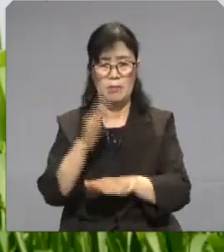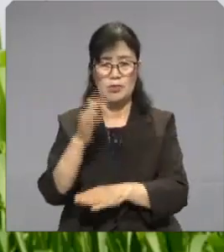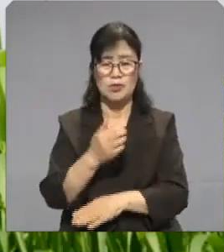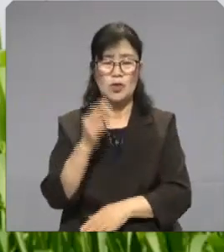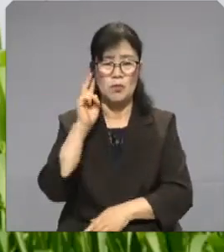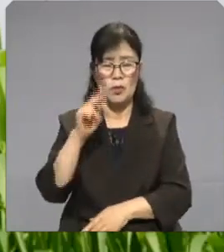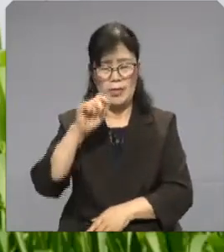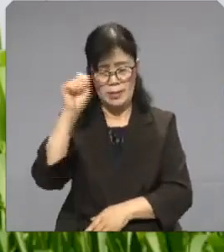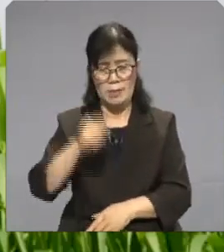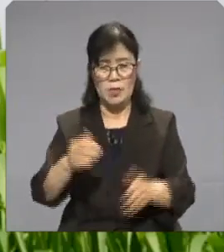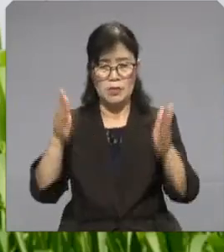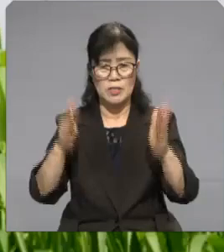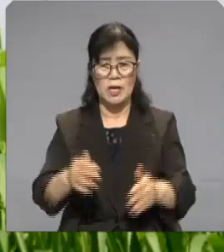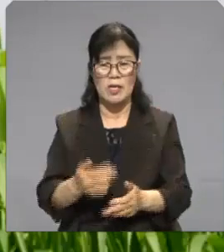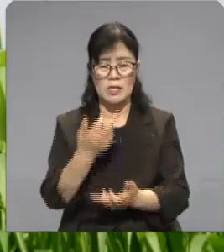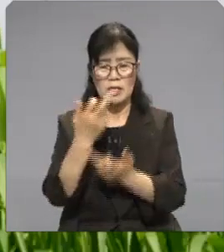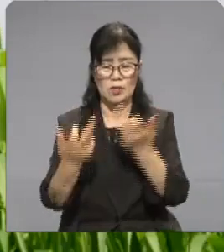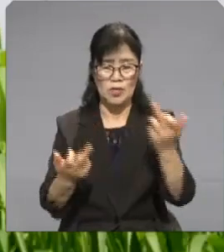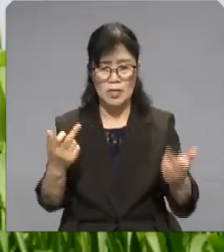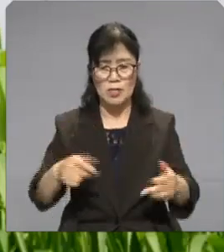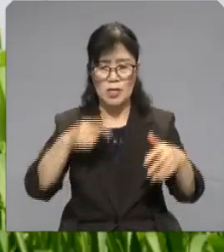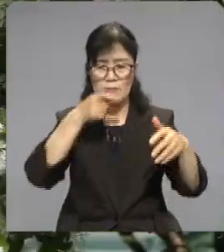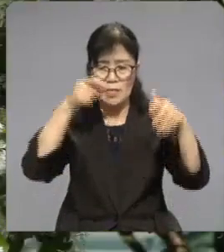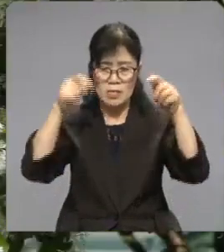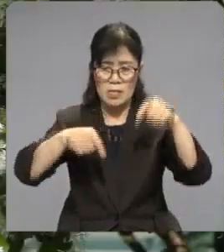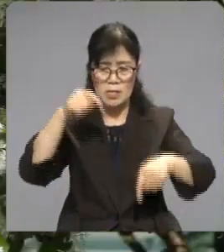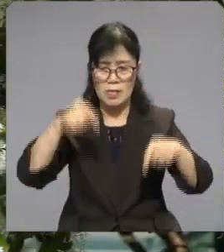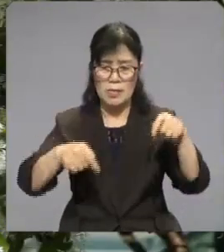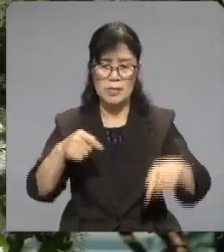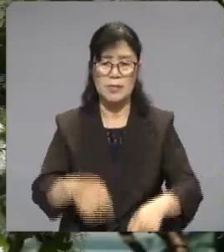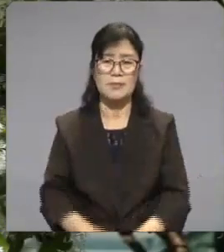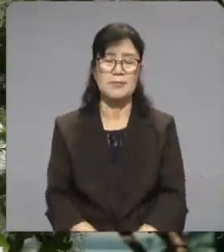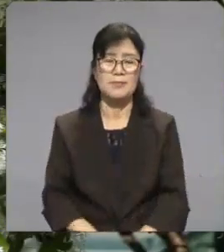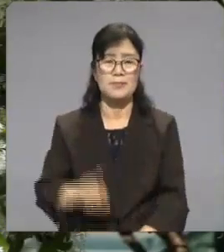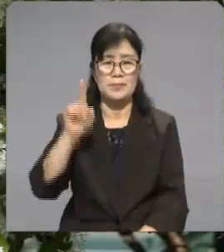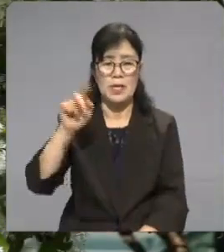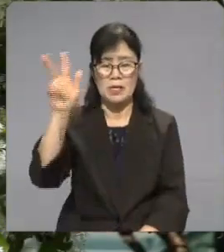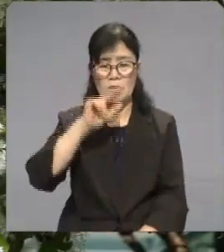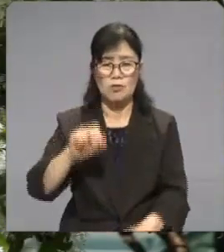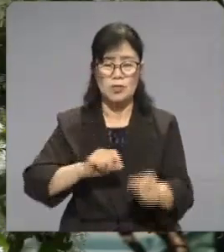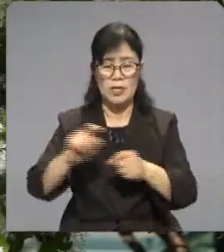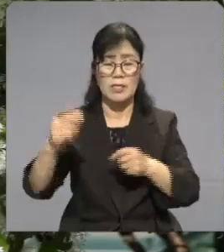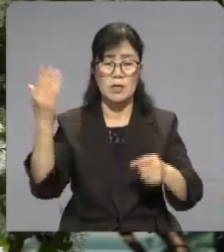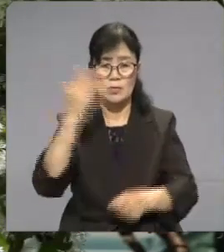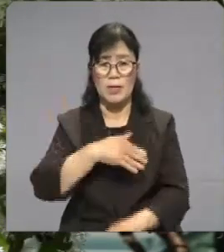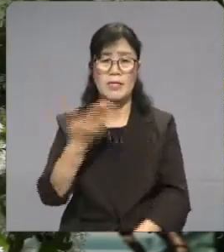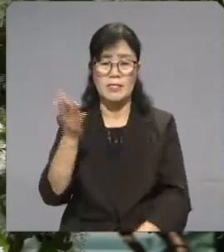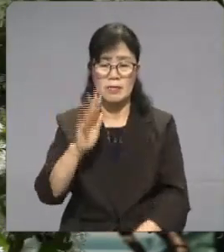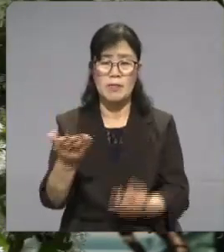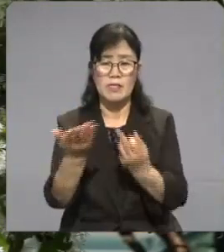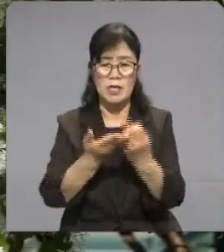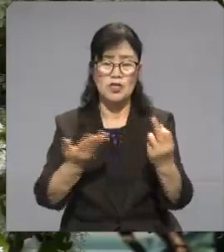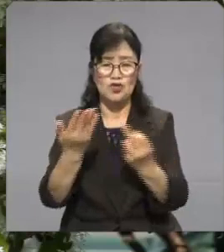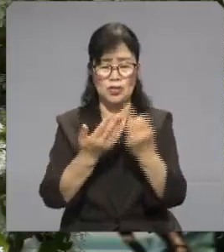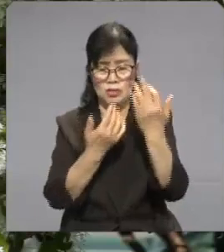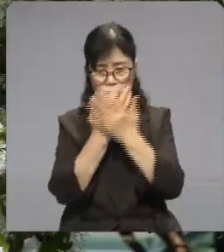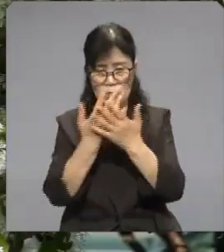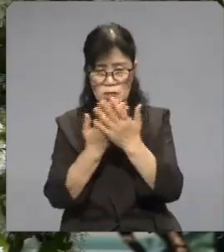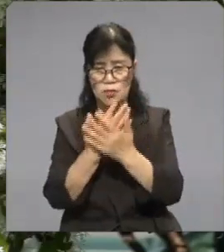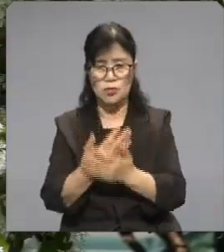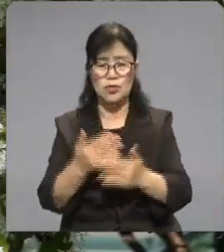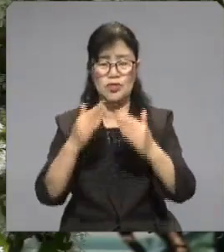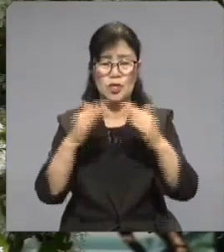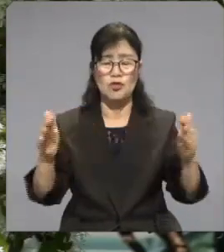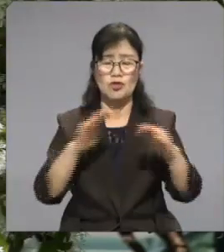사이 제주산지에는 빗방울이 떨어지는 곳이 있겠습니다 내일 전국이 대체로 맑겠지만 제주는 흐리겠습니다 전주